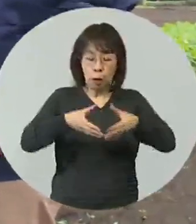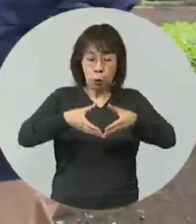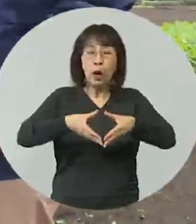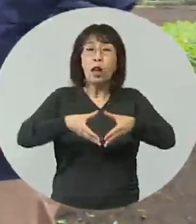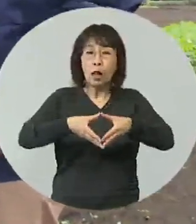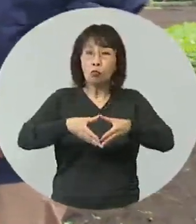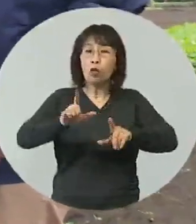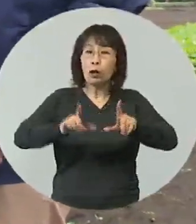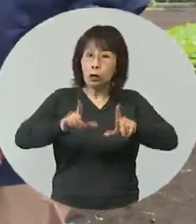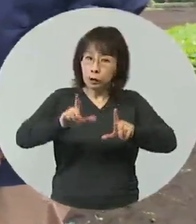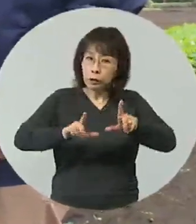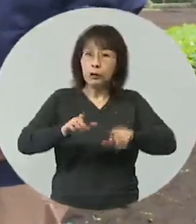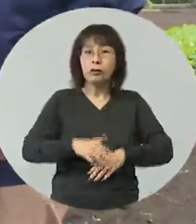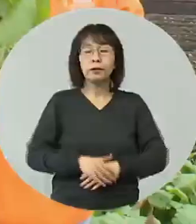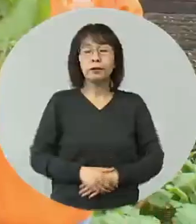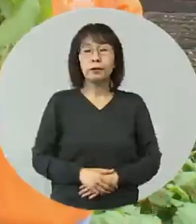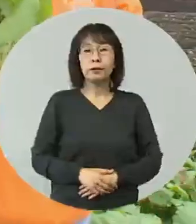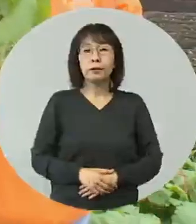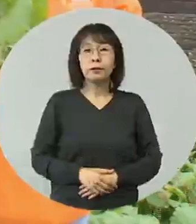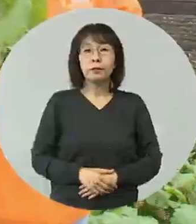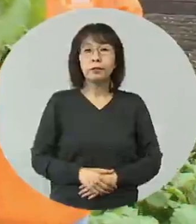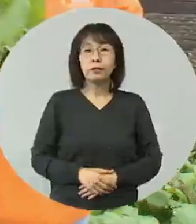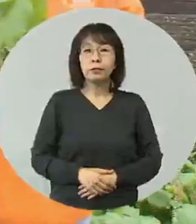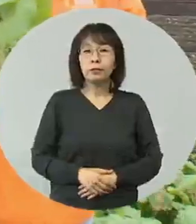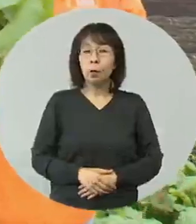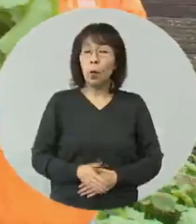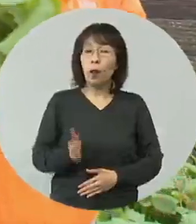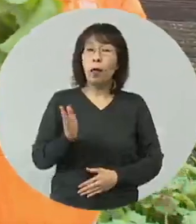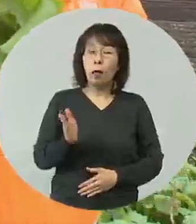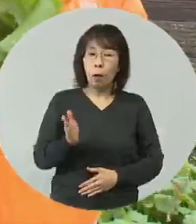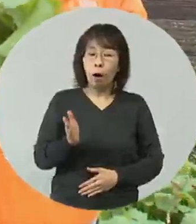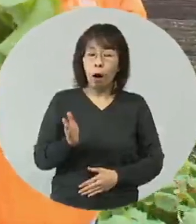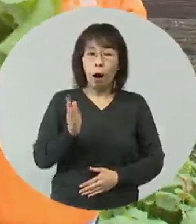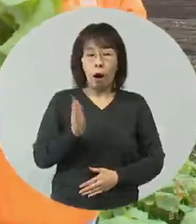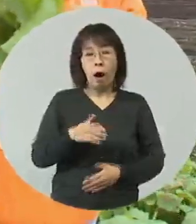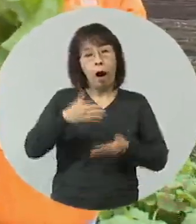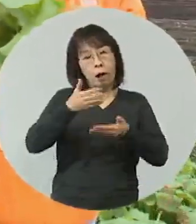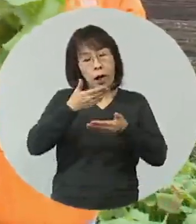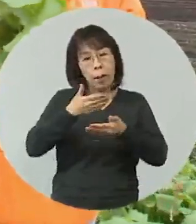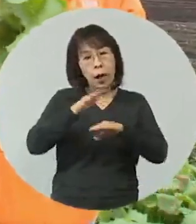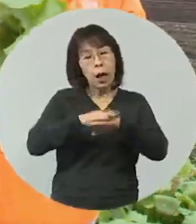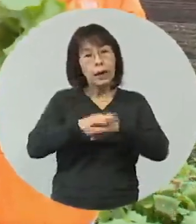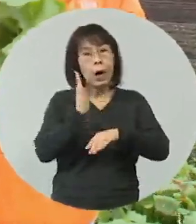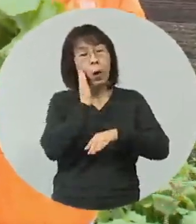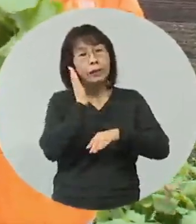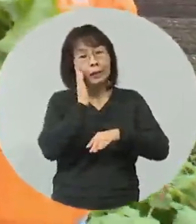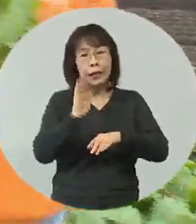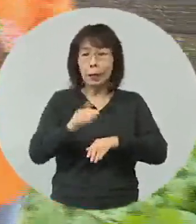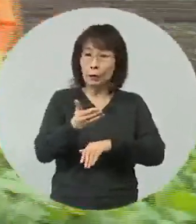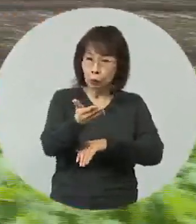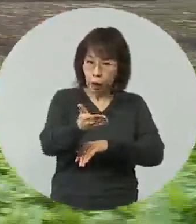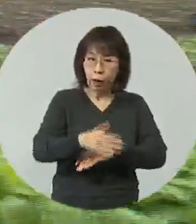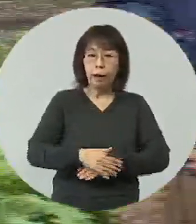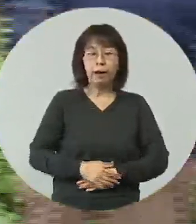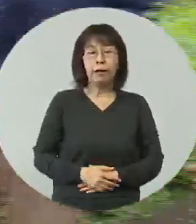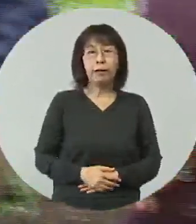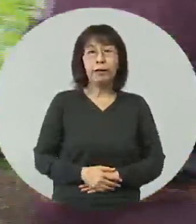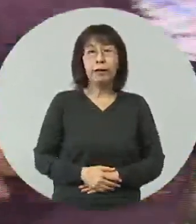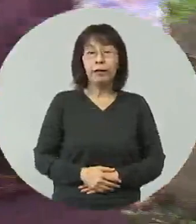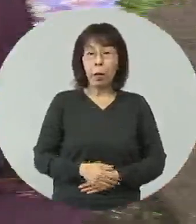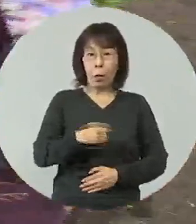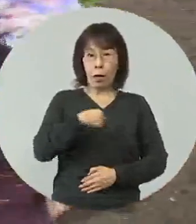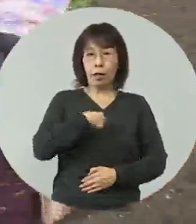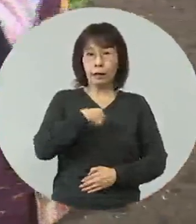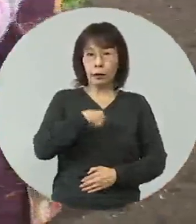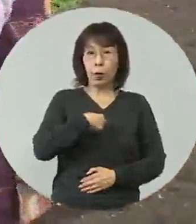けど丸くなります。 この株ってどう食べると美味しいとか、おすすめな食べ方とかってありますか。 私は